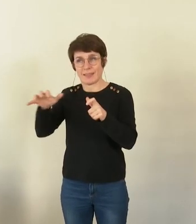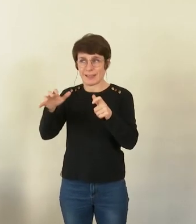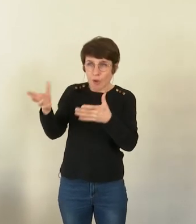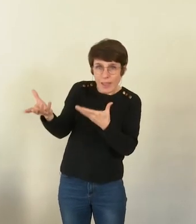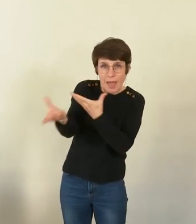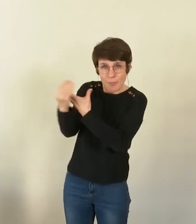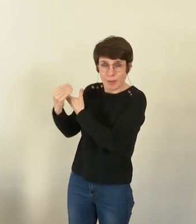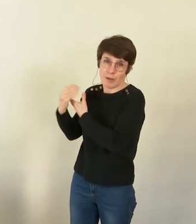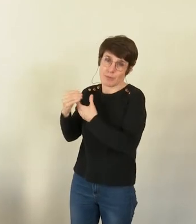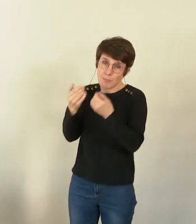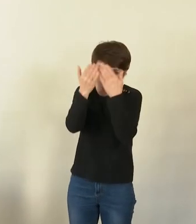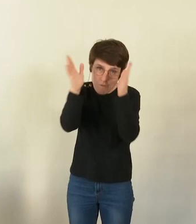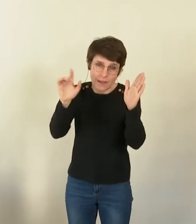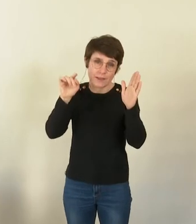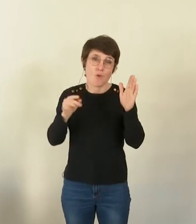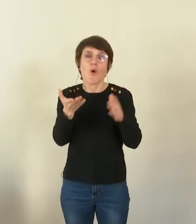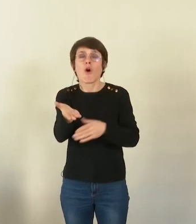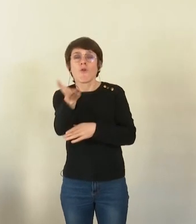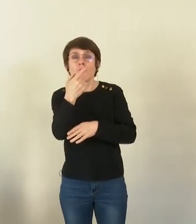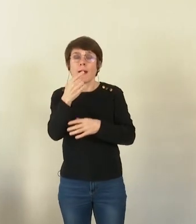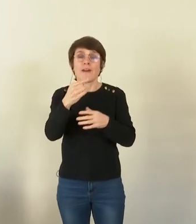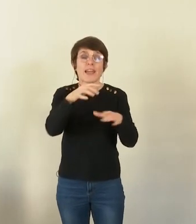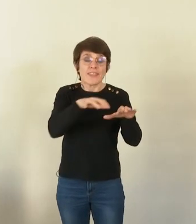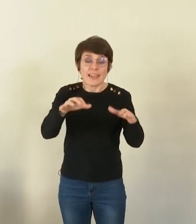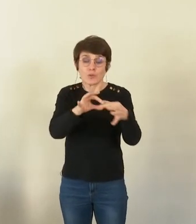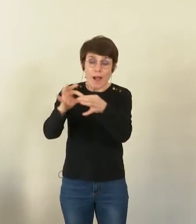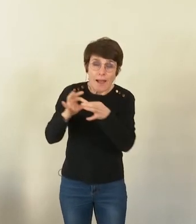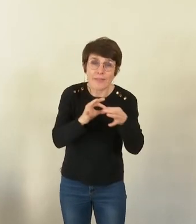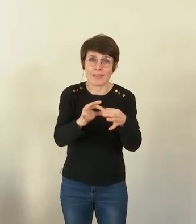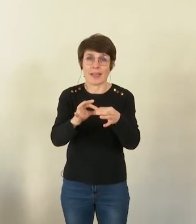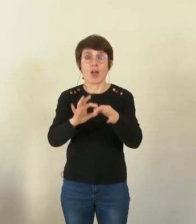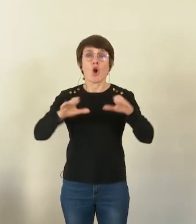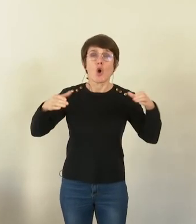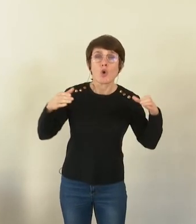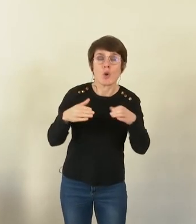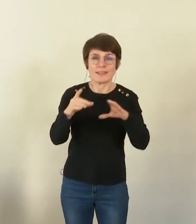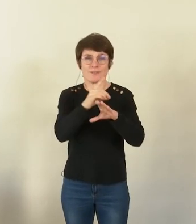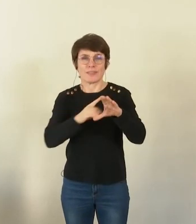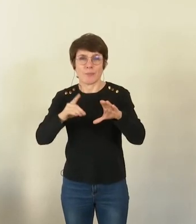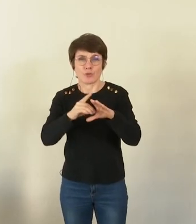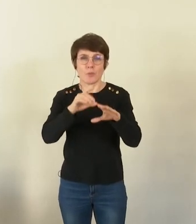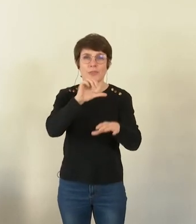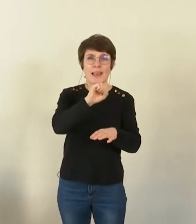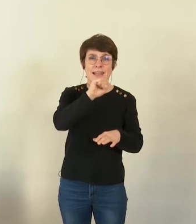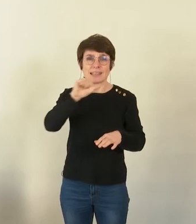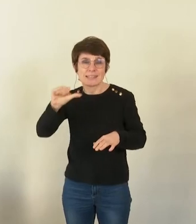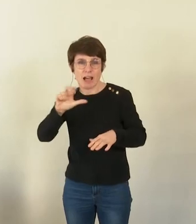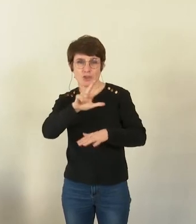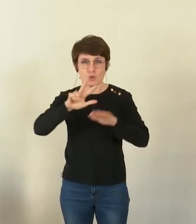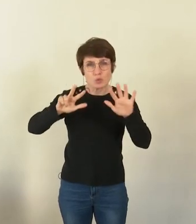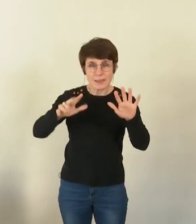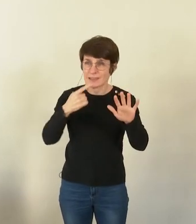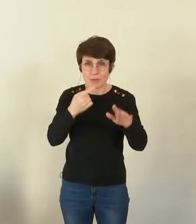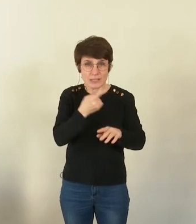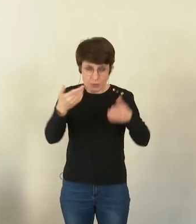de projets alimentair interterritorial d'un collectif départemental la SSA 38 bref d'enjeux qui dépasse